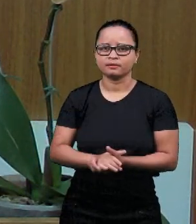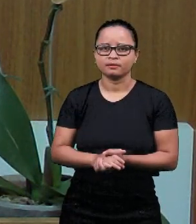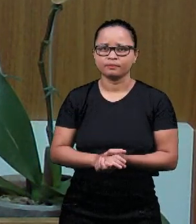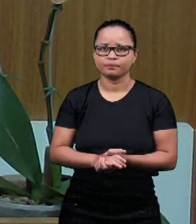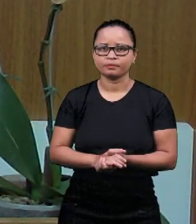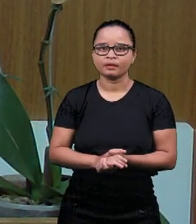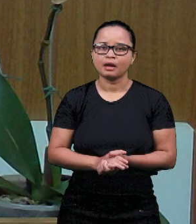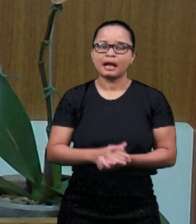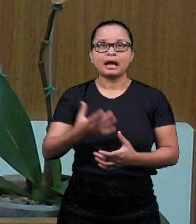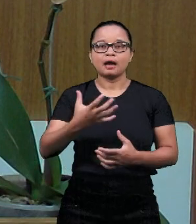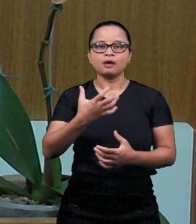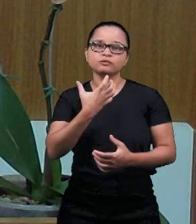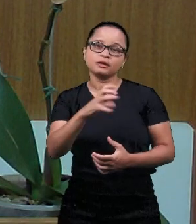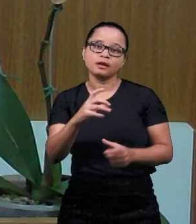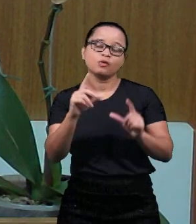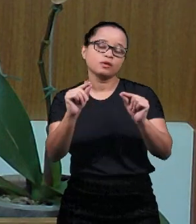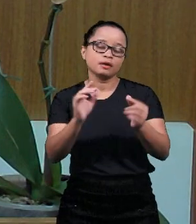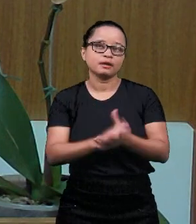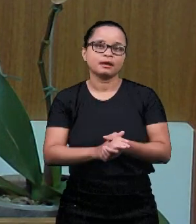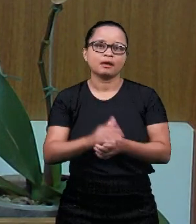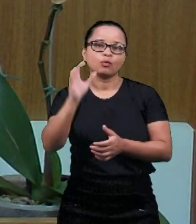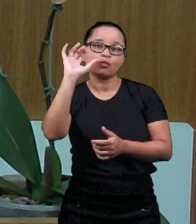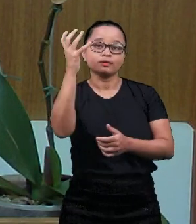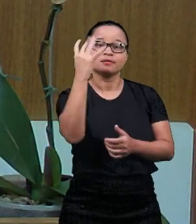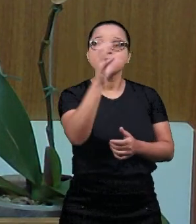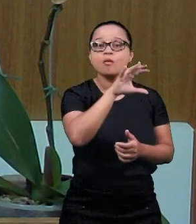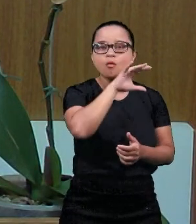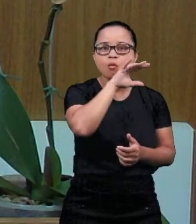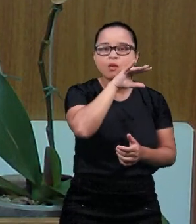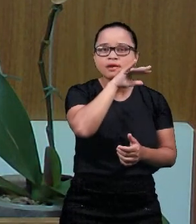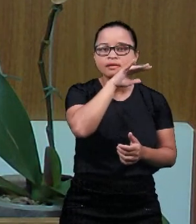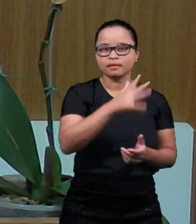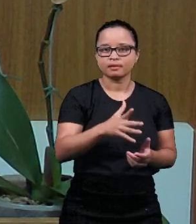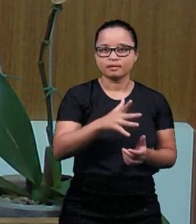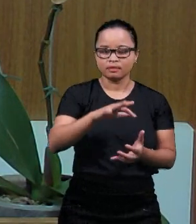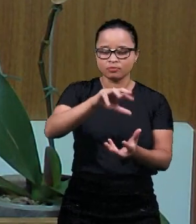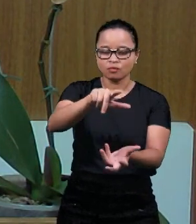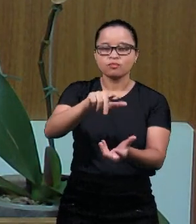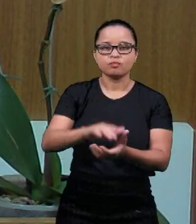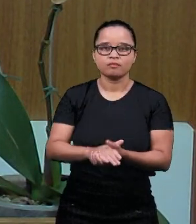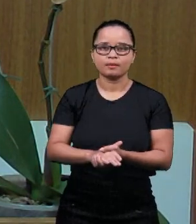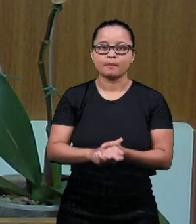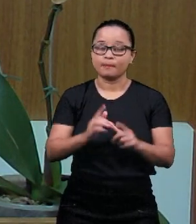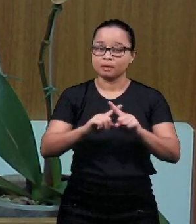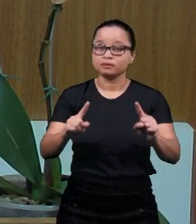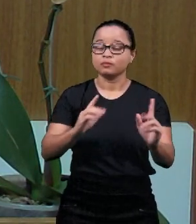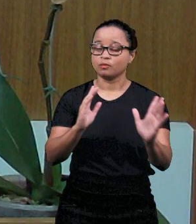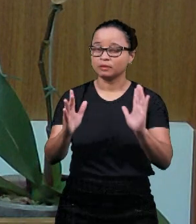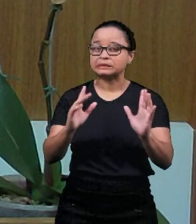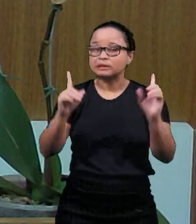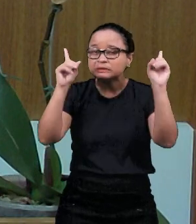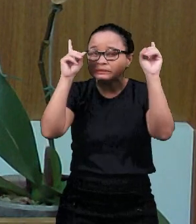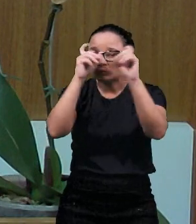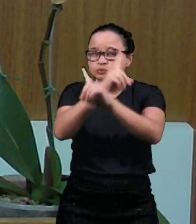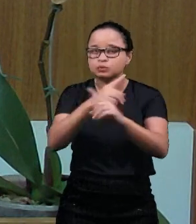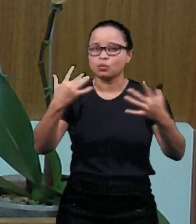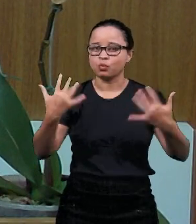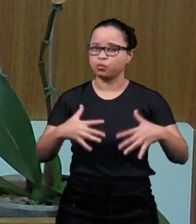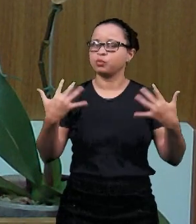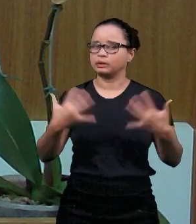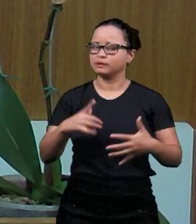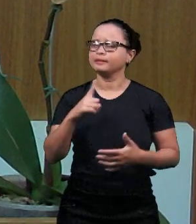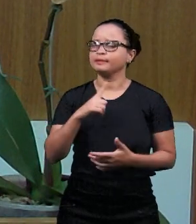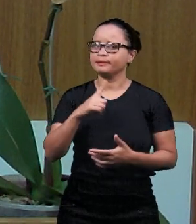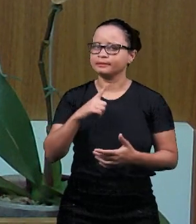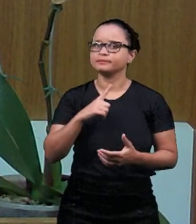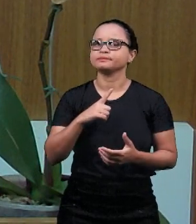d'effrayer, non, mais nous sommes en train de voir une situation difficile et nous sommes en train d'observer que la science, elle